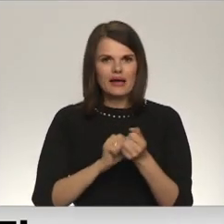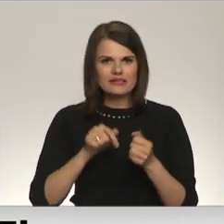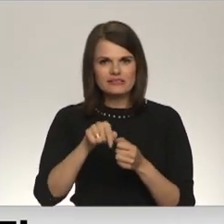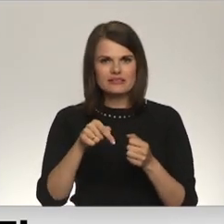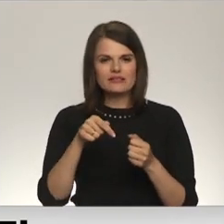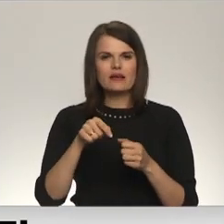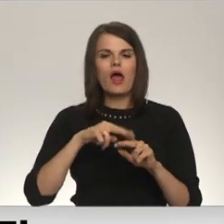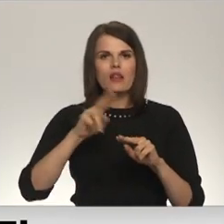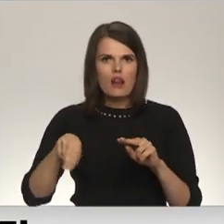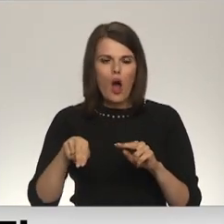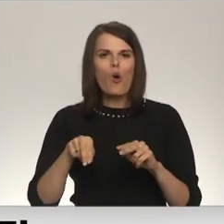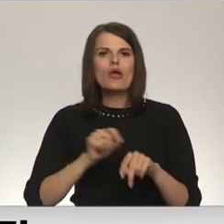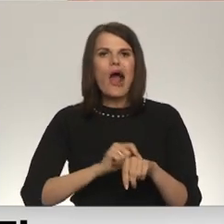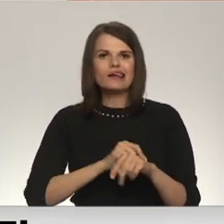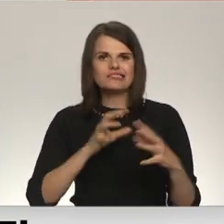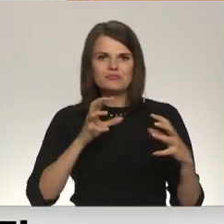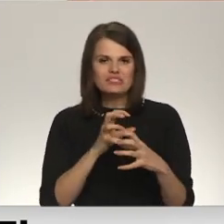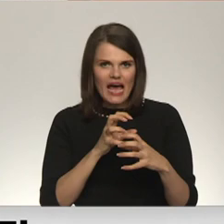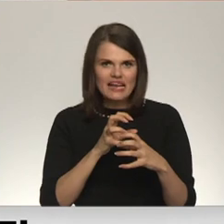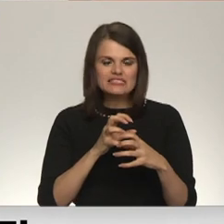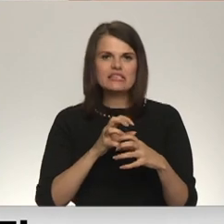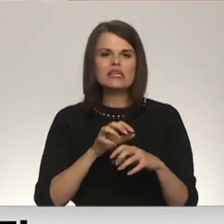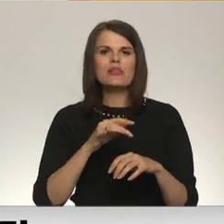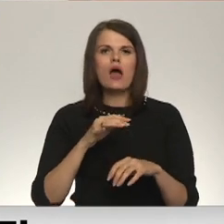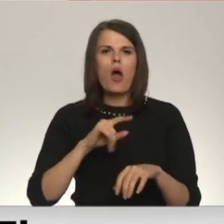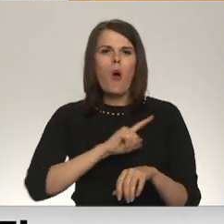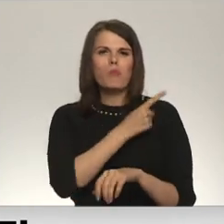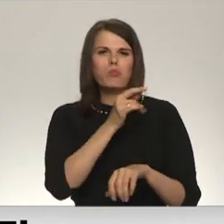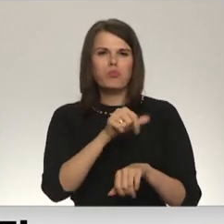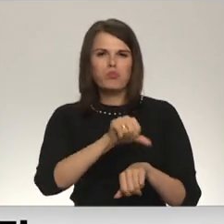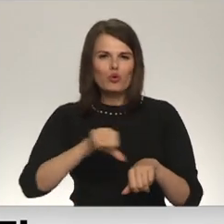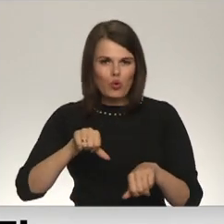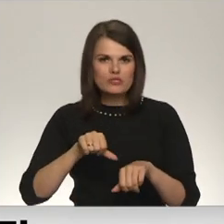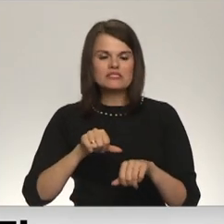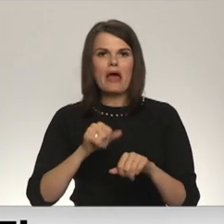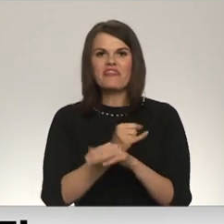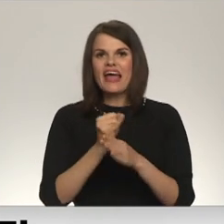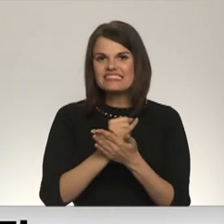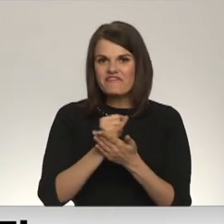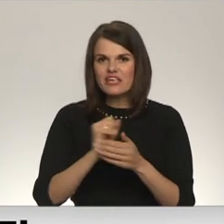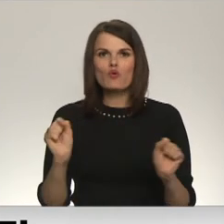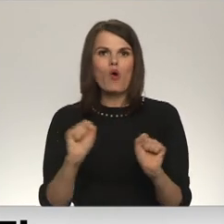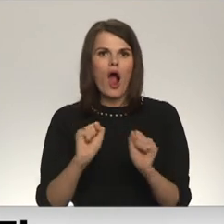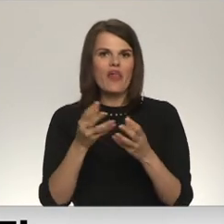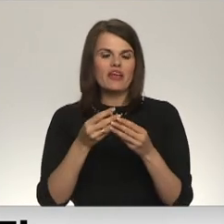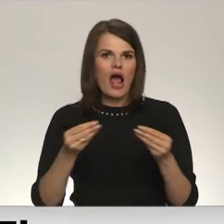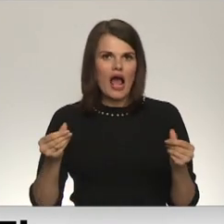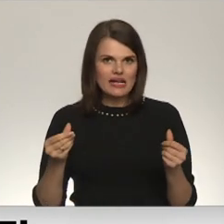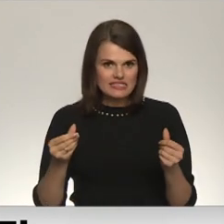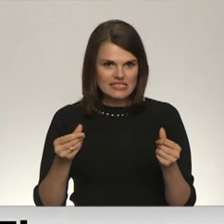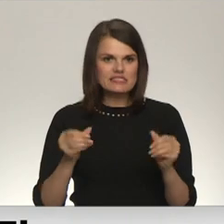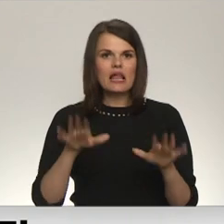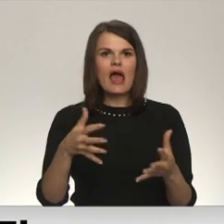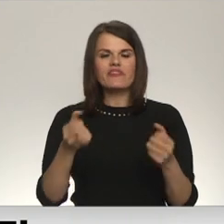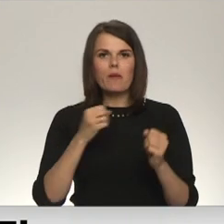ļauj asinīm tā kā sarecēt, brūce ir dezinfekcēta un ātrāk dzīst. Mums ir pašreiz procesā ar zāļuvalsts aģentūru, lai dabūtu